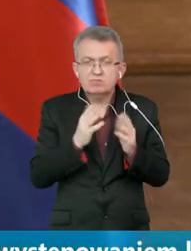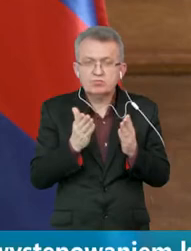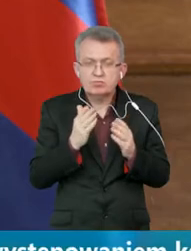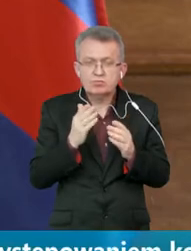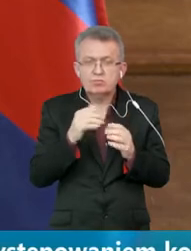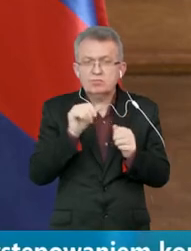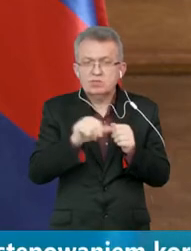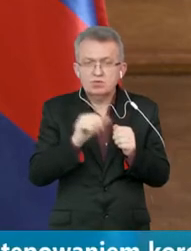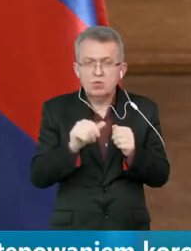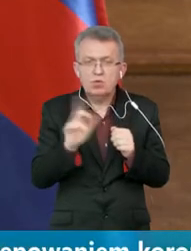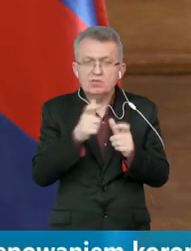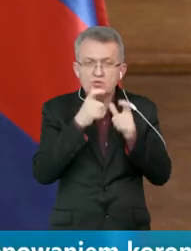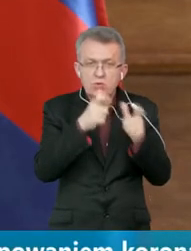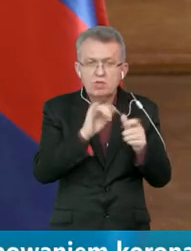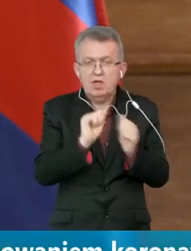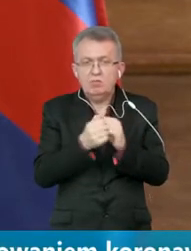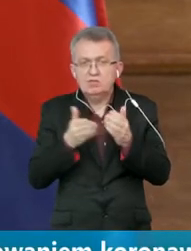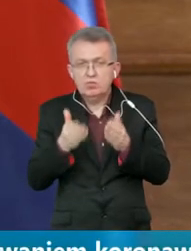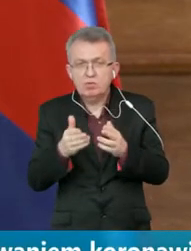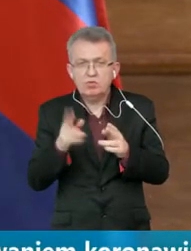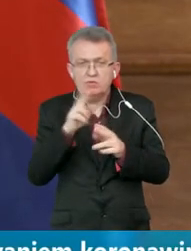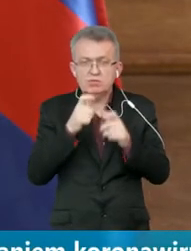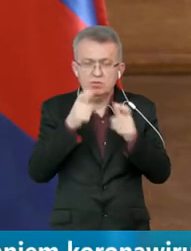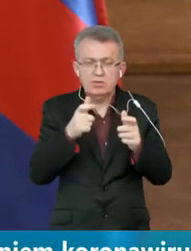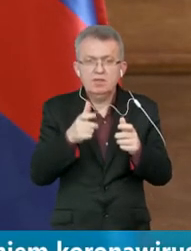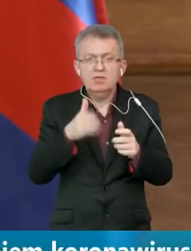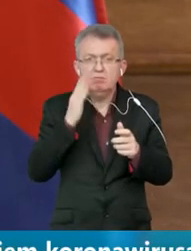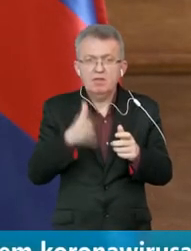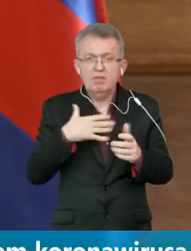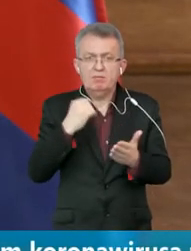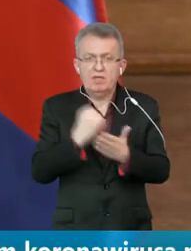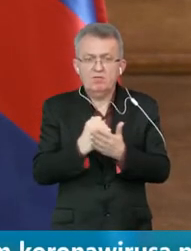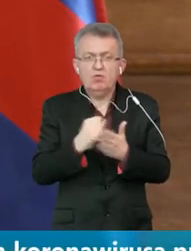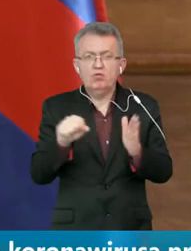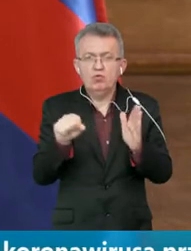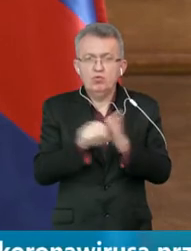się czy żłobka rodzice będący uprawnionymi do